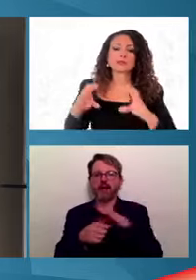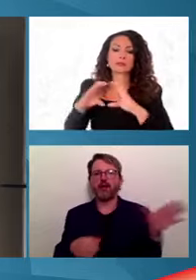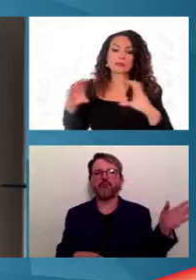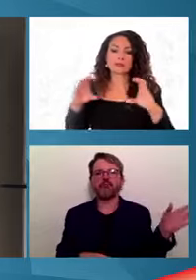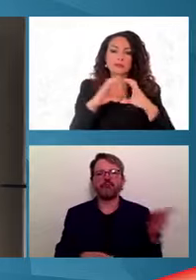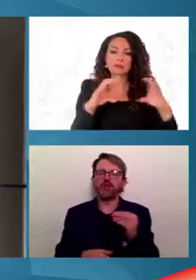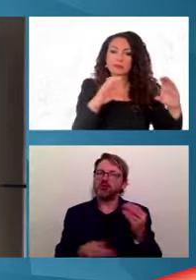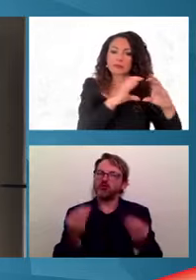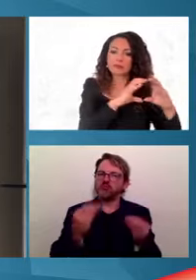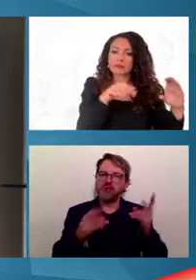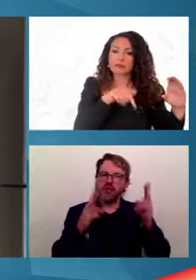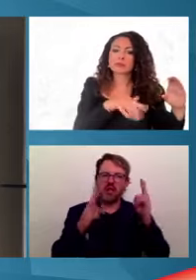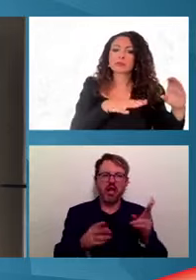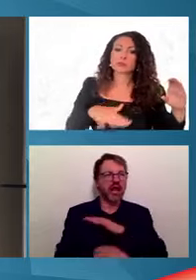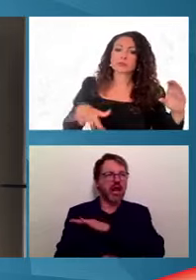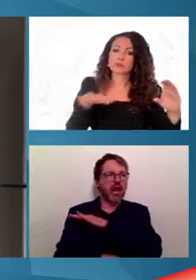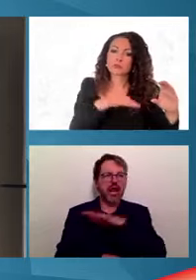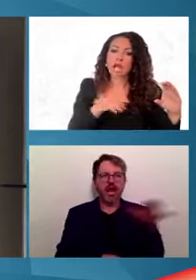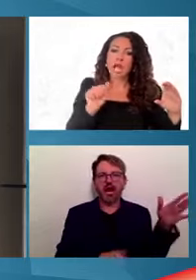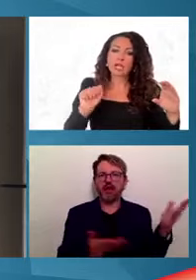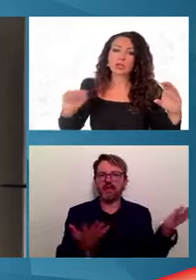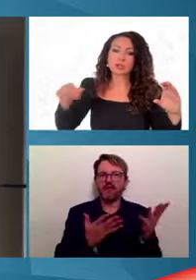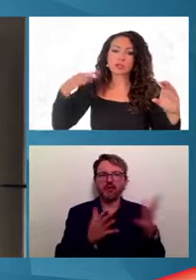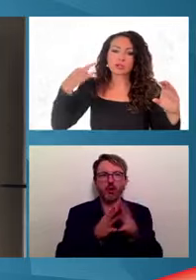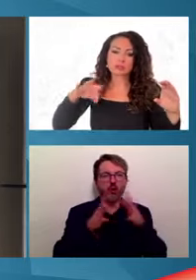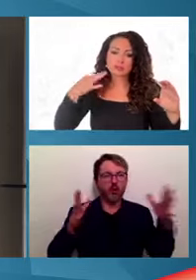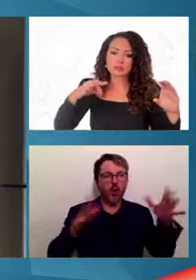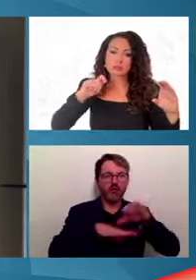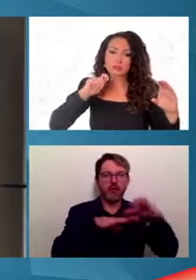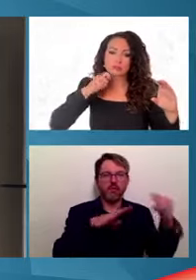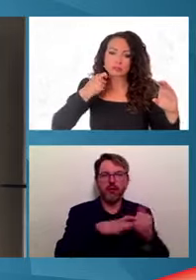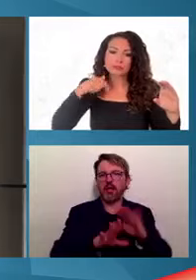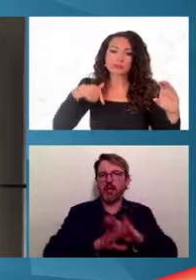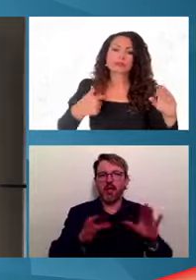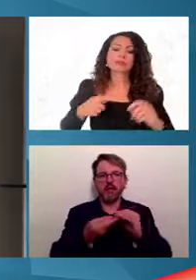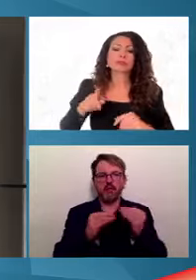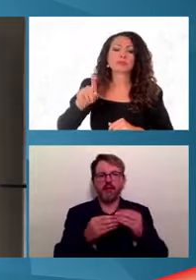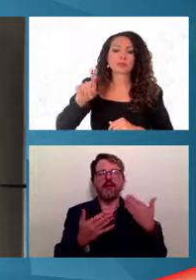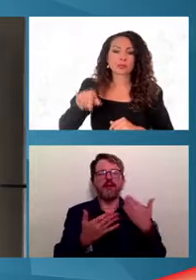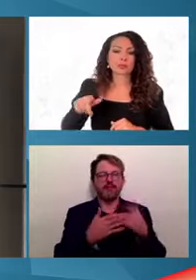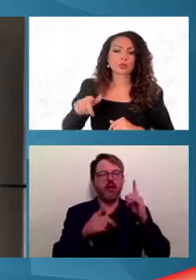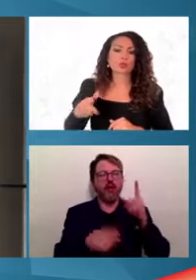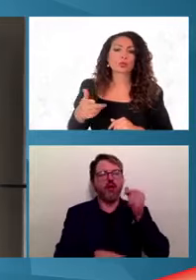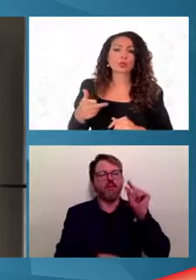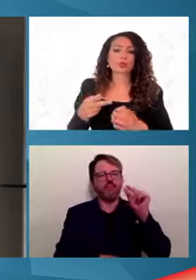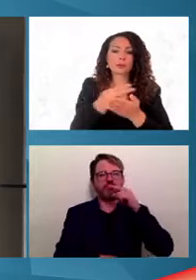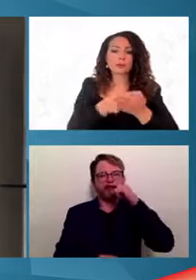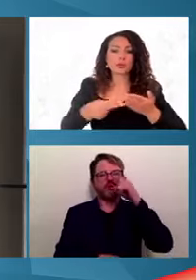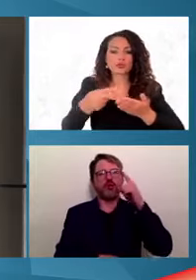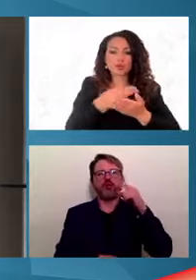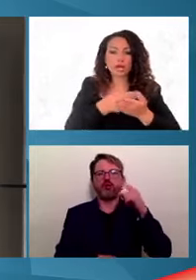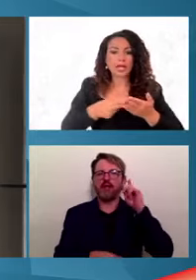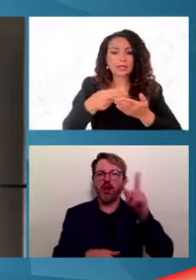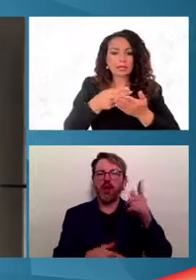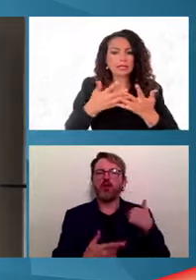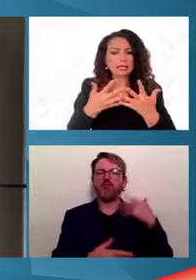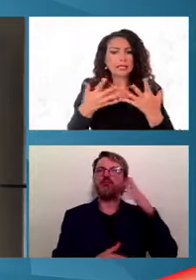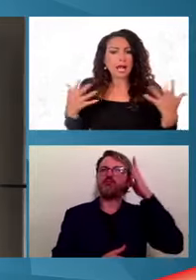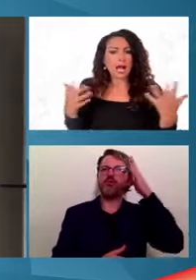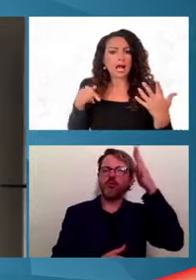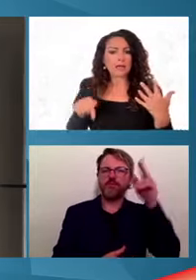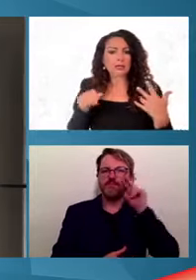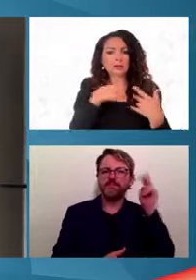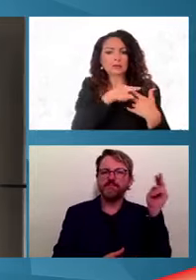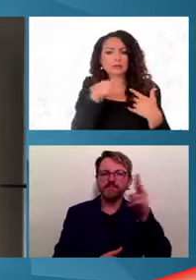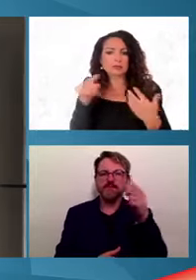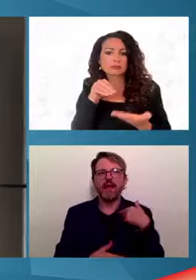Mittlerweile können sie mitspielen auf allen Ebenen, auch bei größeren Projekten. Und das macht uns natürlich stolz und sehr zuversichtlich, dass wenn wir mit Südtiroler